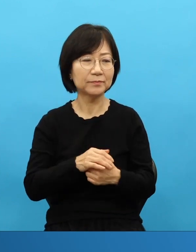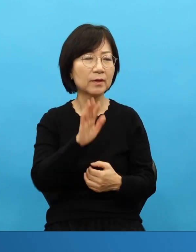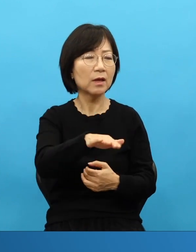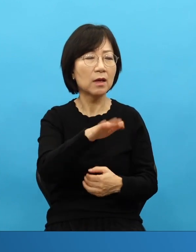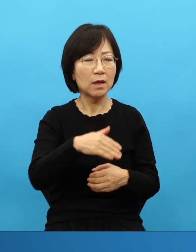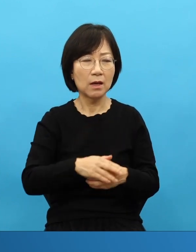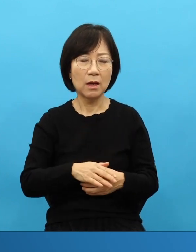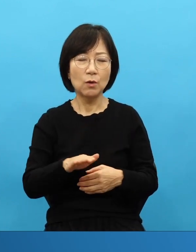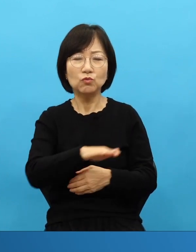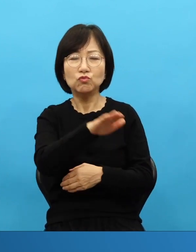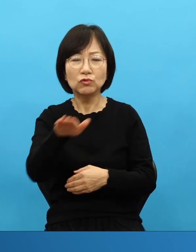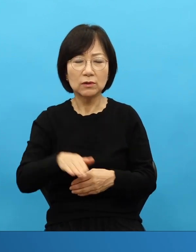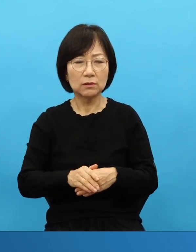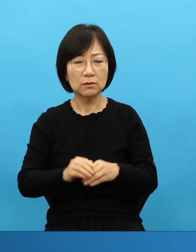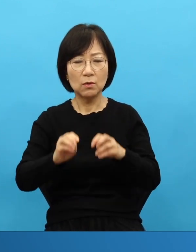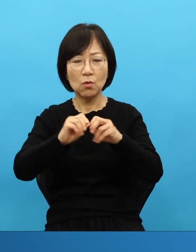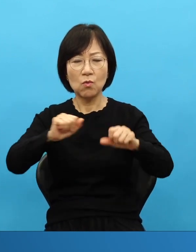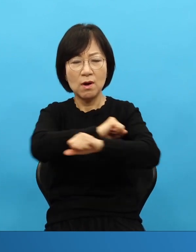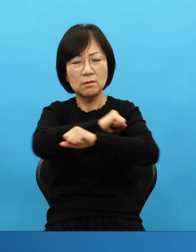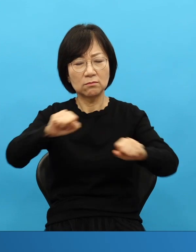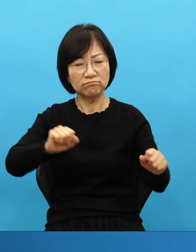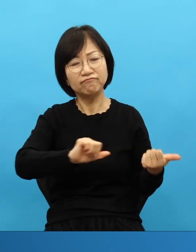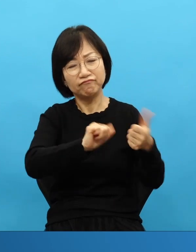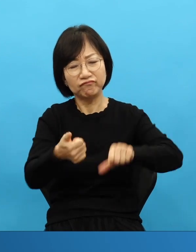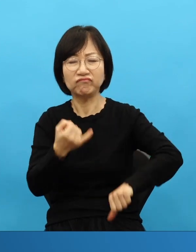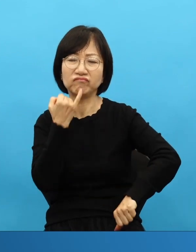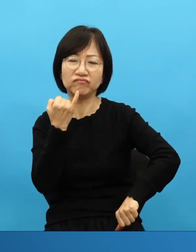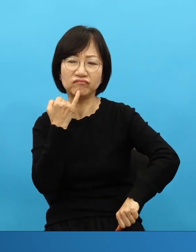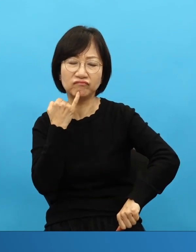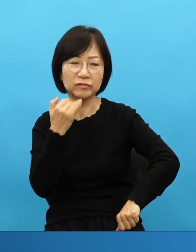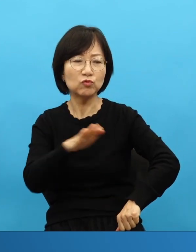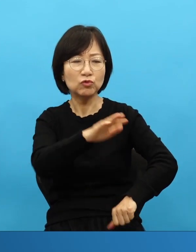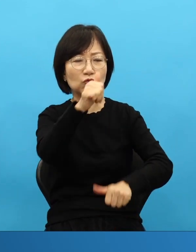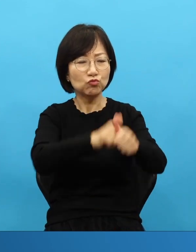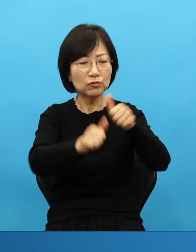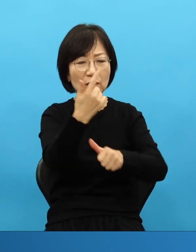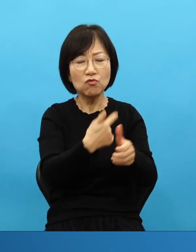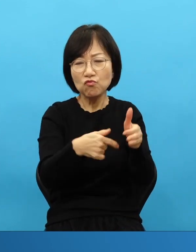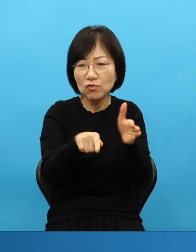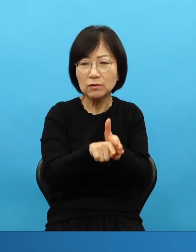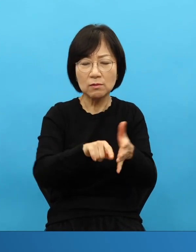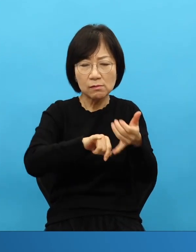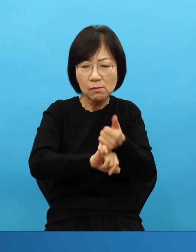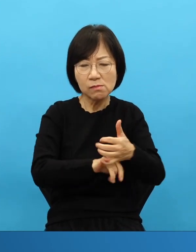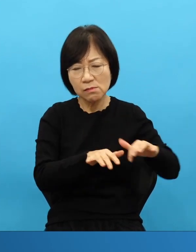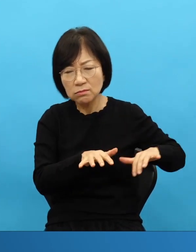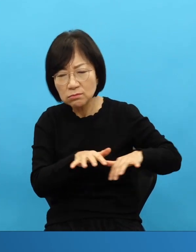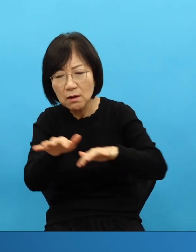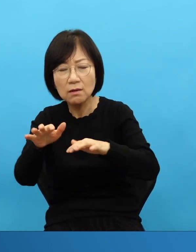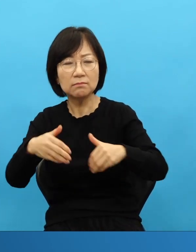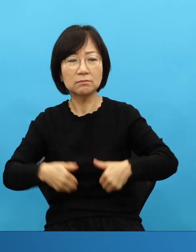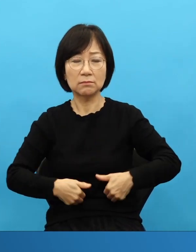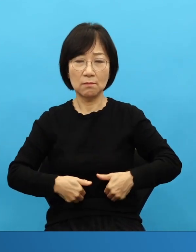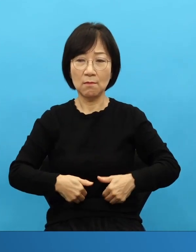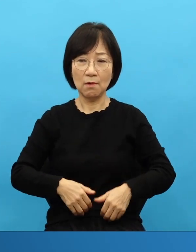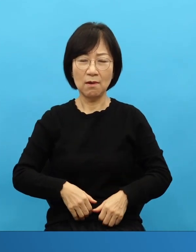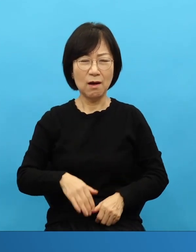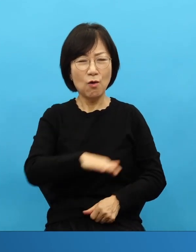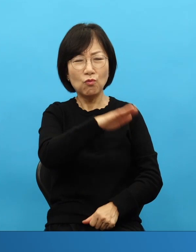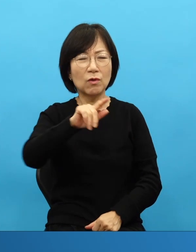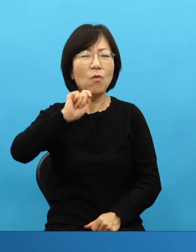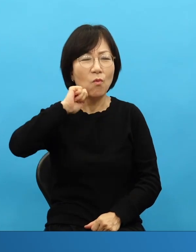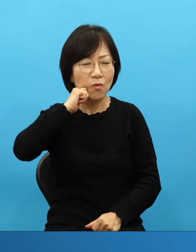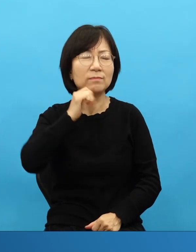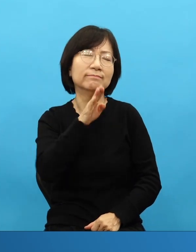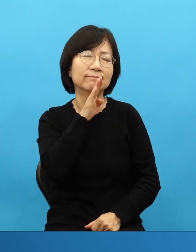위해서 가야 된다. Even 이래야 if we 될 거 were 아니에요. to die in the wilderness, we 그렇죠. must go for the sake of our next generation. 아, 우리는 불가능하지만 하나님이 가라고 했으니까 우리는